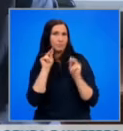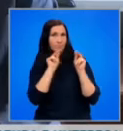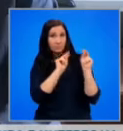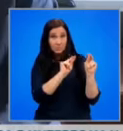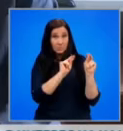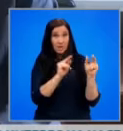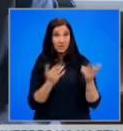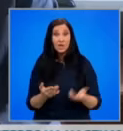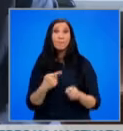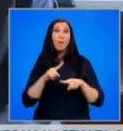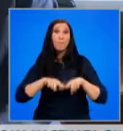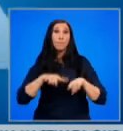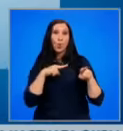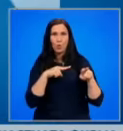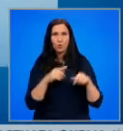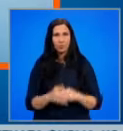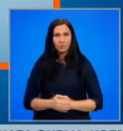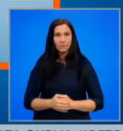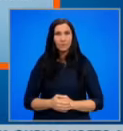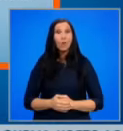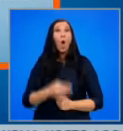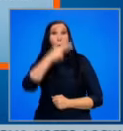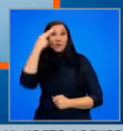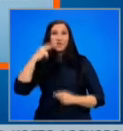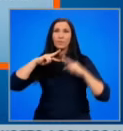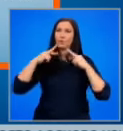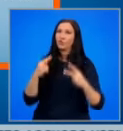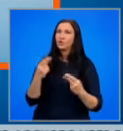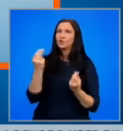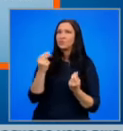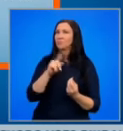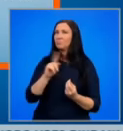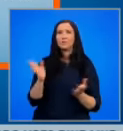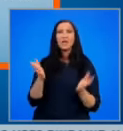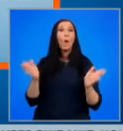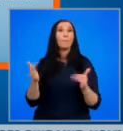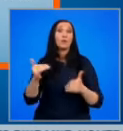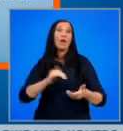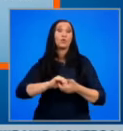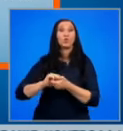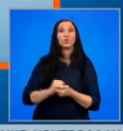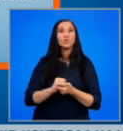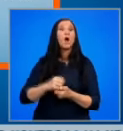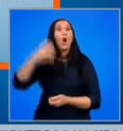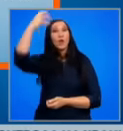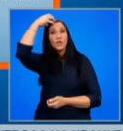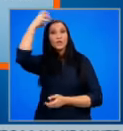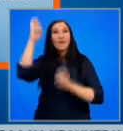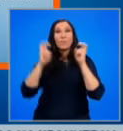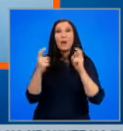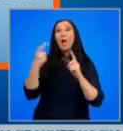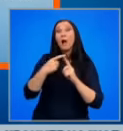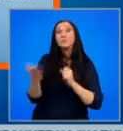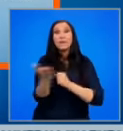сезираме прокуратурата. От фирмата отговориха, че цените не се определят от дружеството, а от държавно предприятие